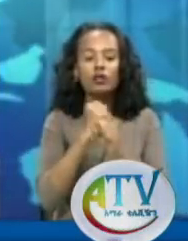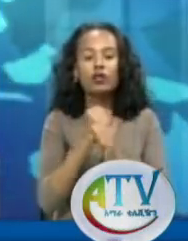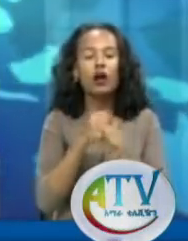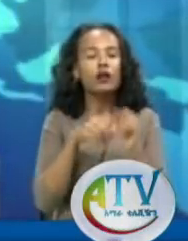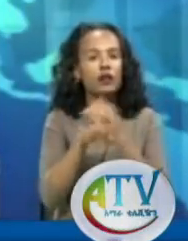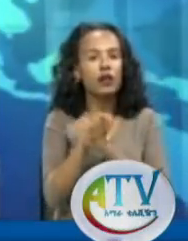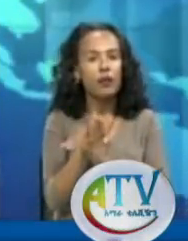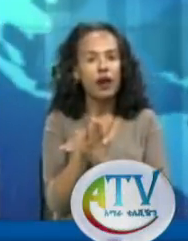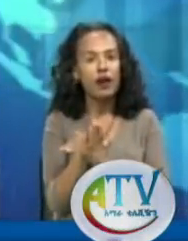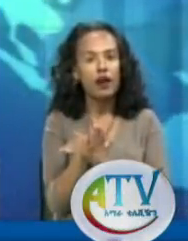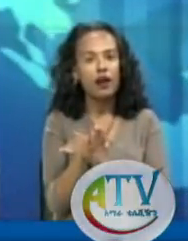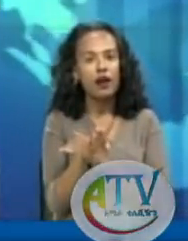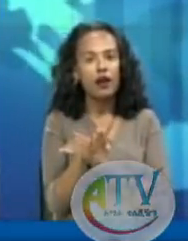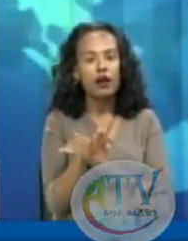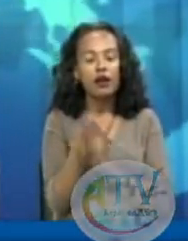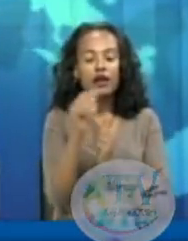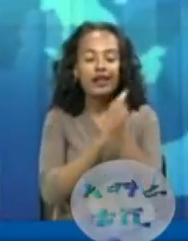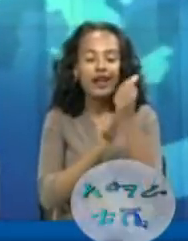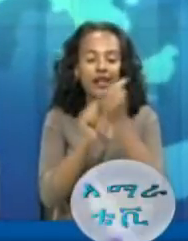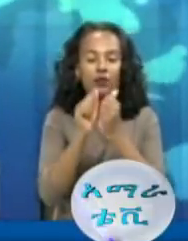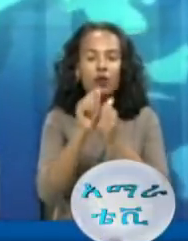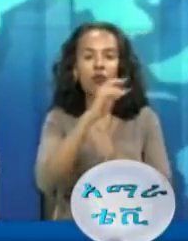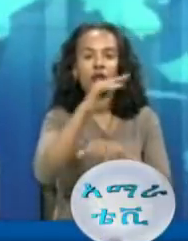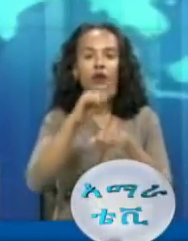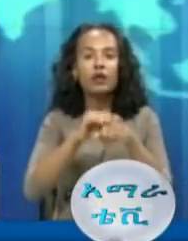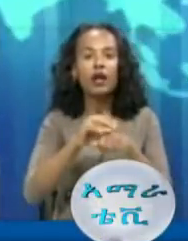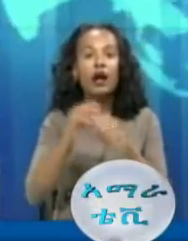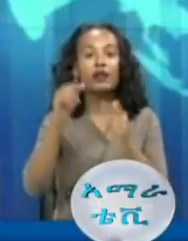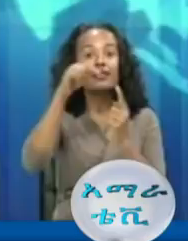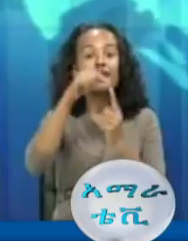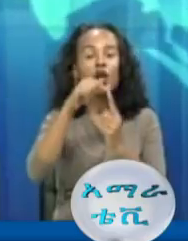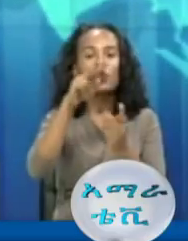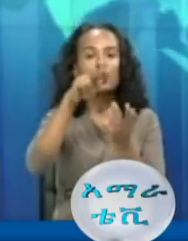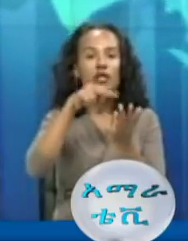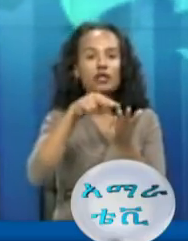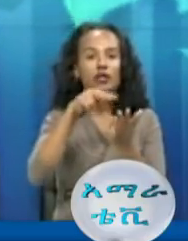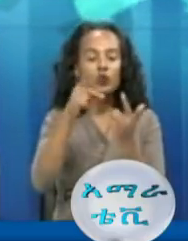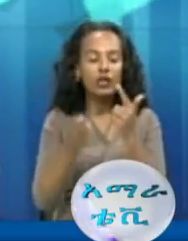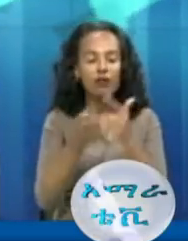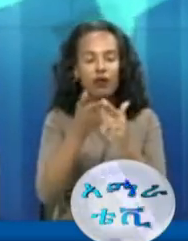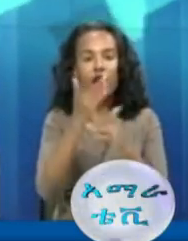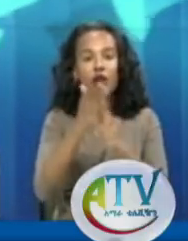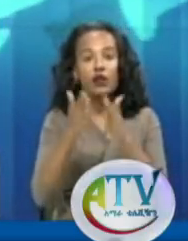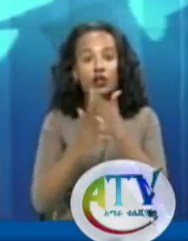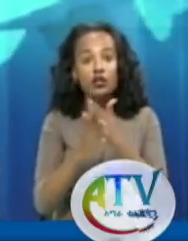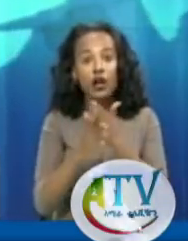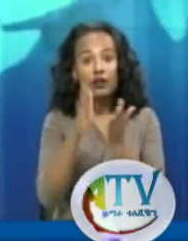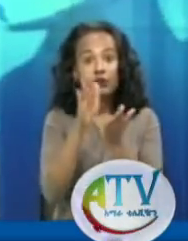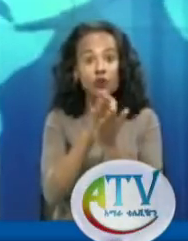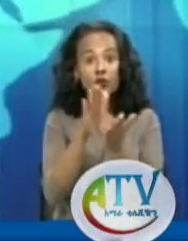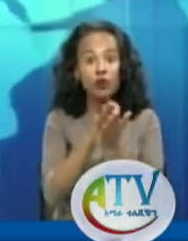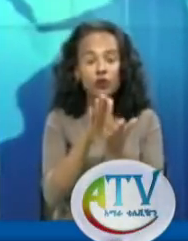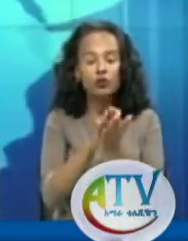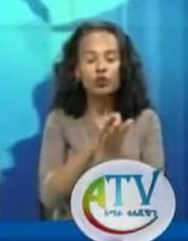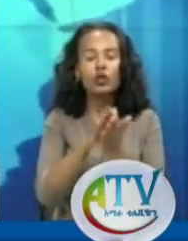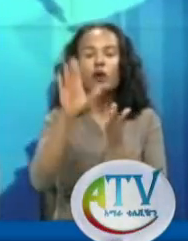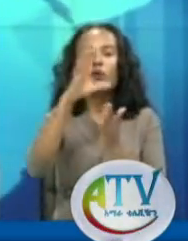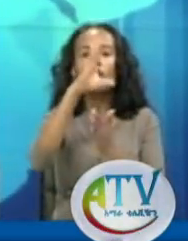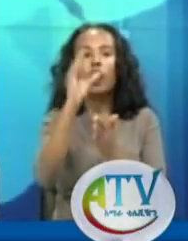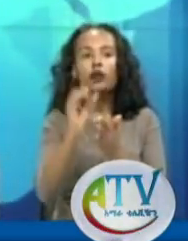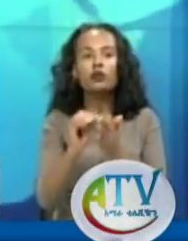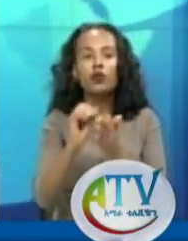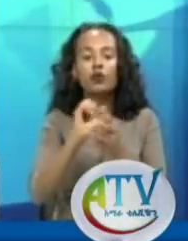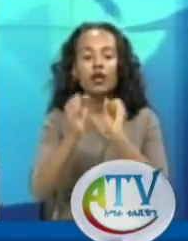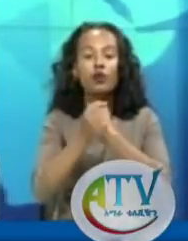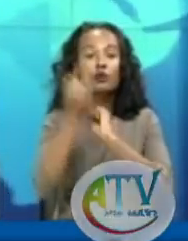ይገባል። ከቅድመ መደበኛ እስከ ሁለተኛ ደረጃ ትምህርት ቤቶች በፍኖተ ካርታው የለውጥ ሀሳቦች